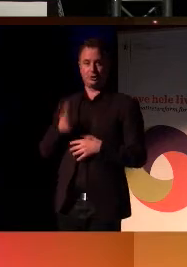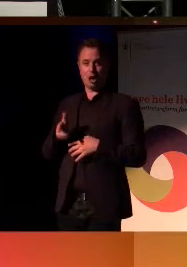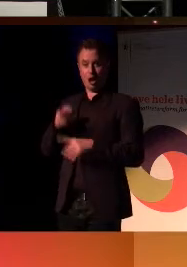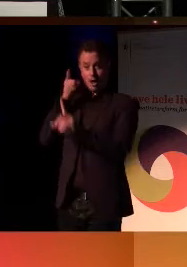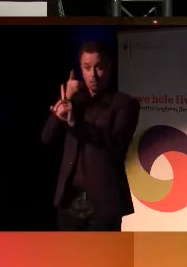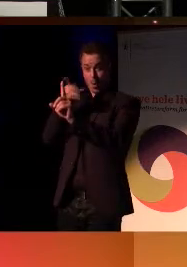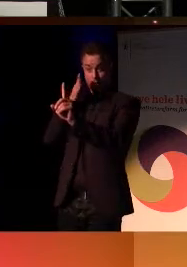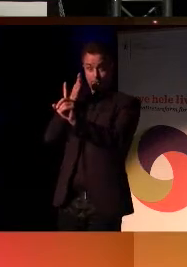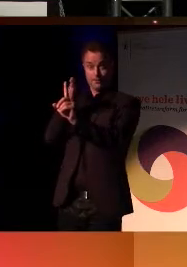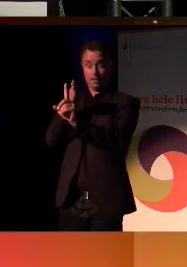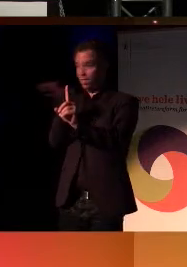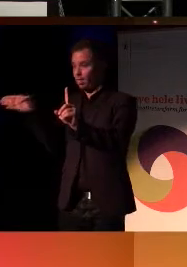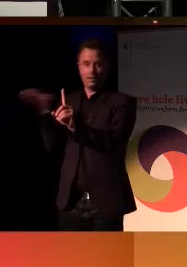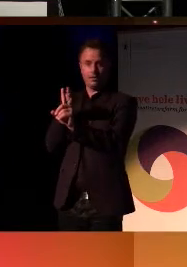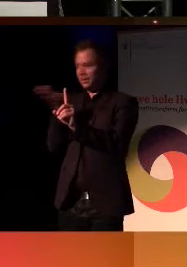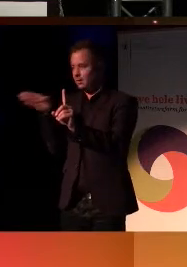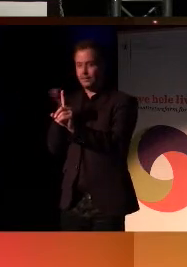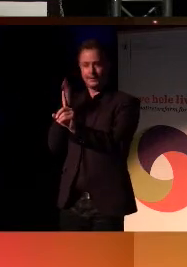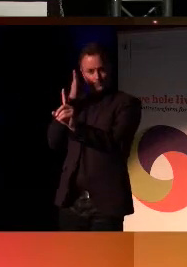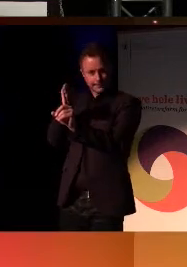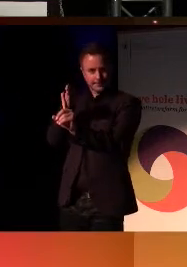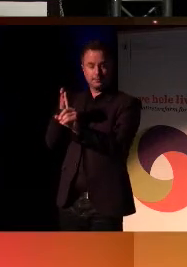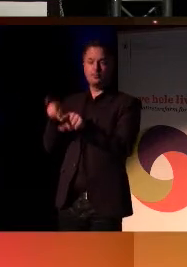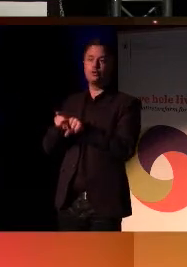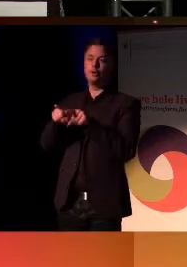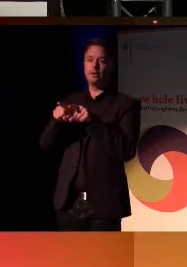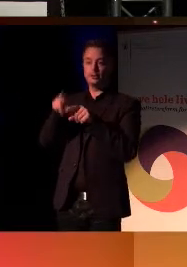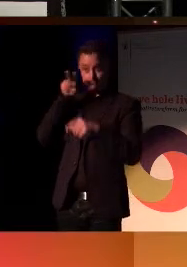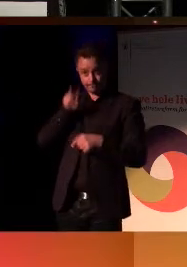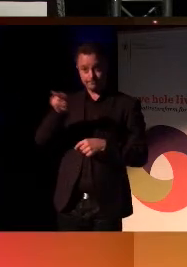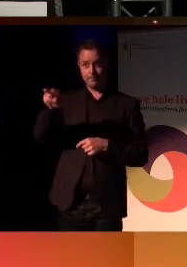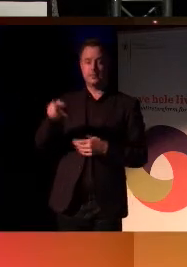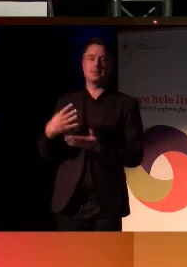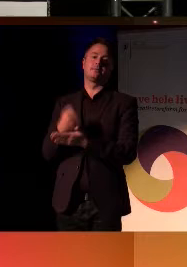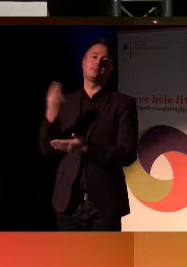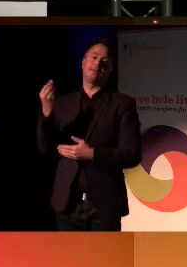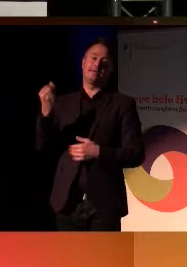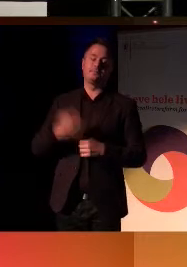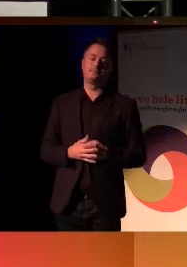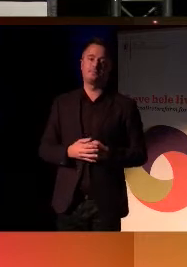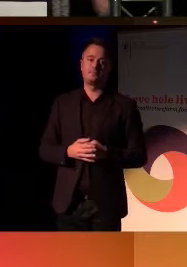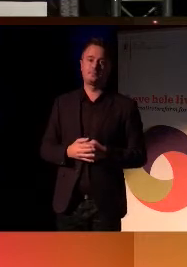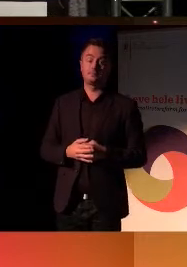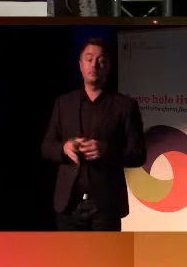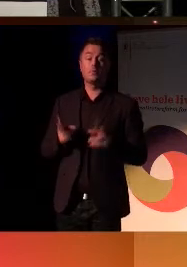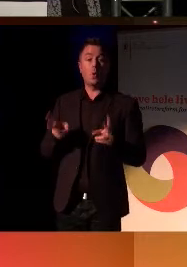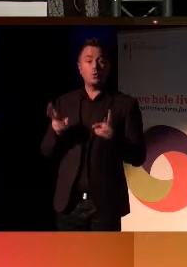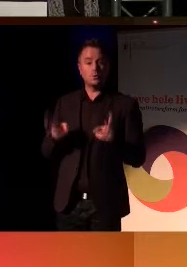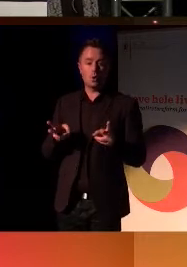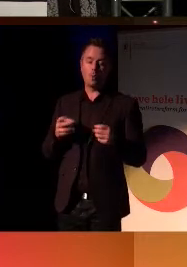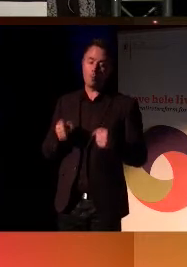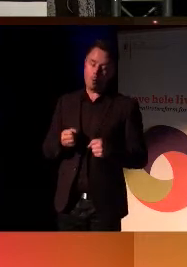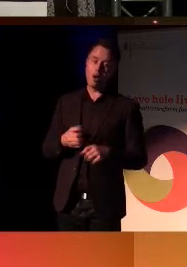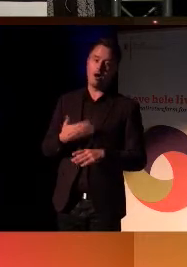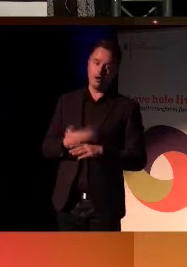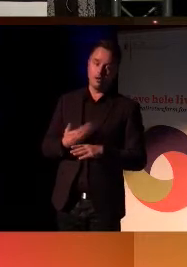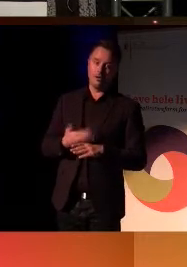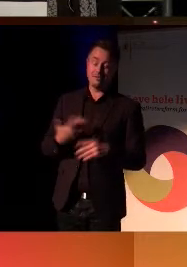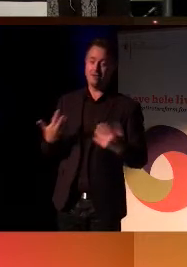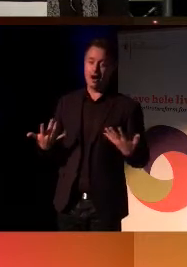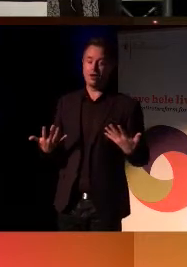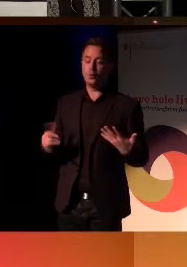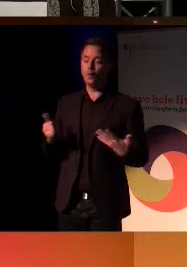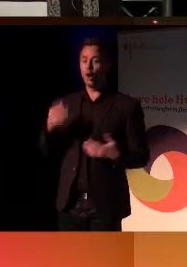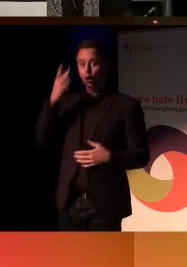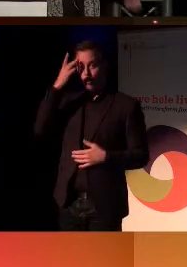det vi gjør, og det blir antagelig billigere i det lange løpet. Og så må vi gjøre denne evinnelige øvelsen med å kartlegge kompetanse.